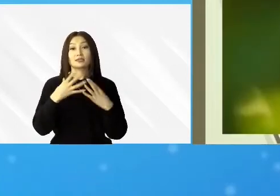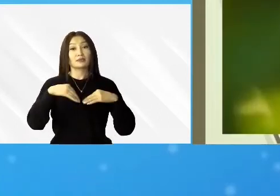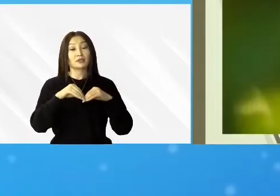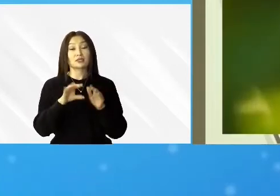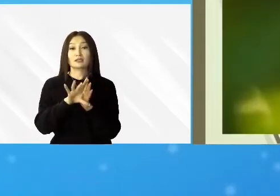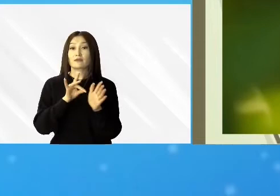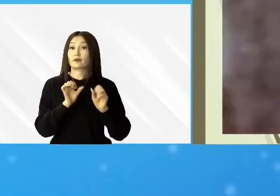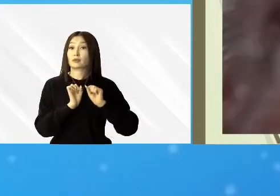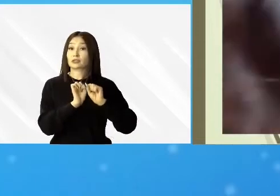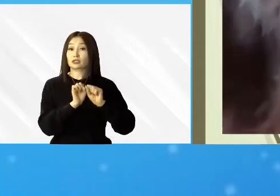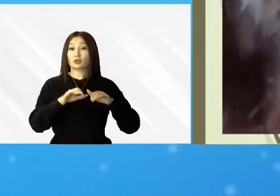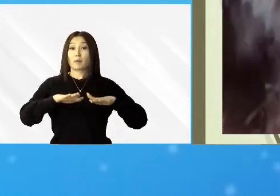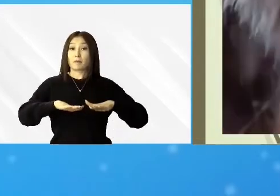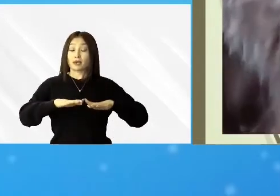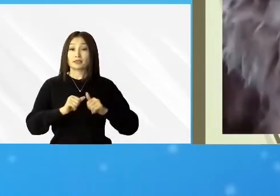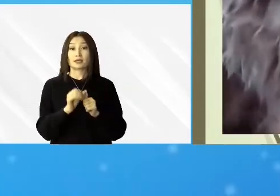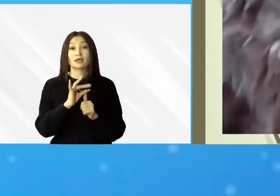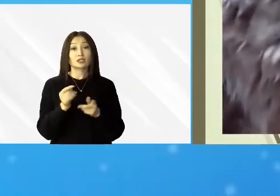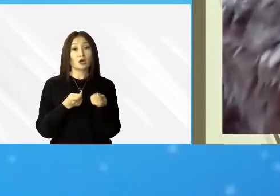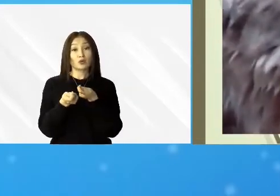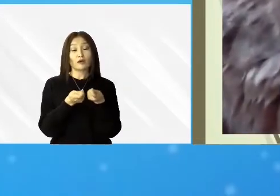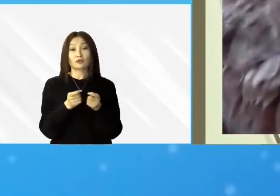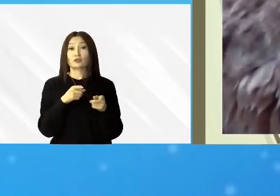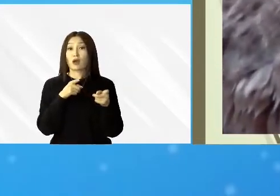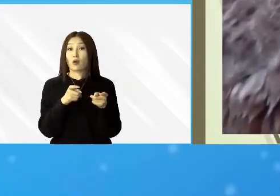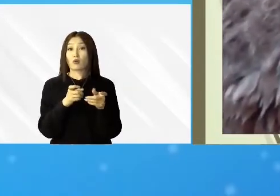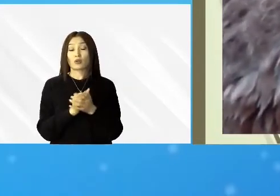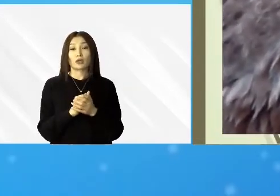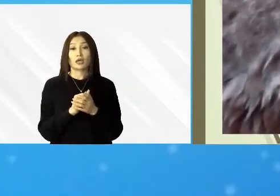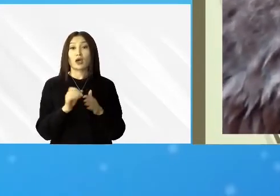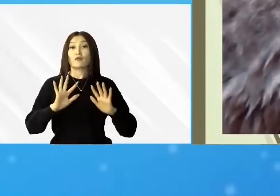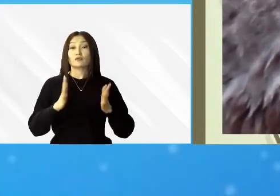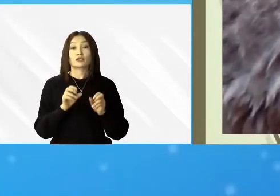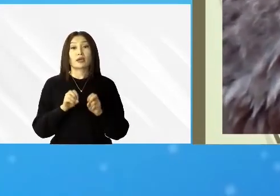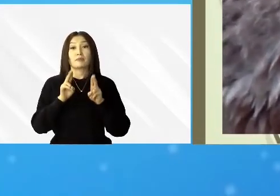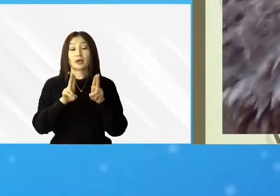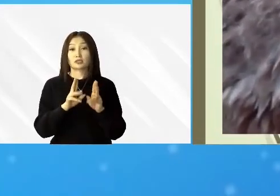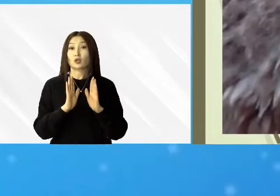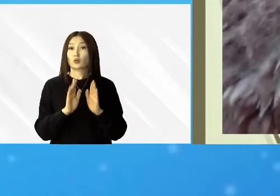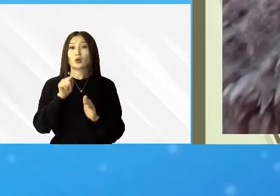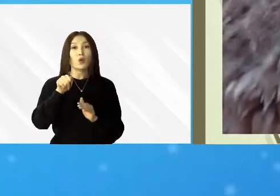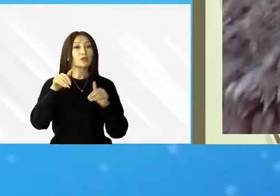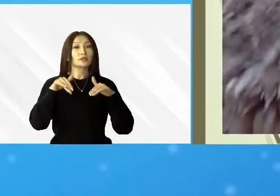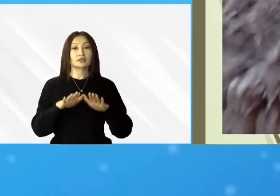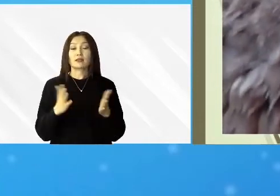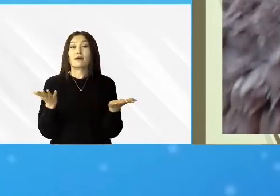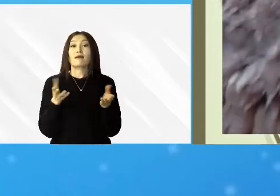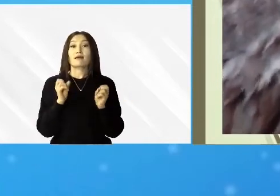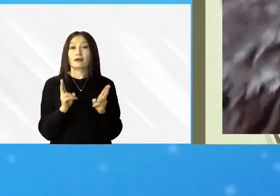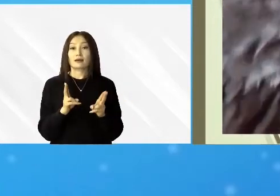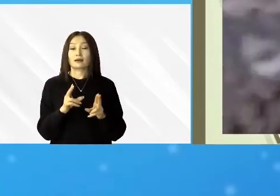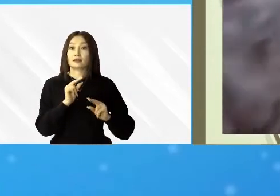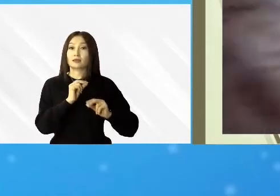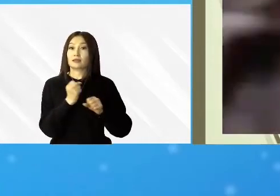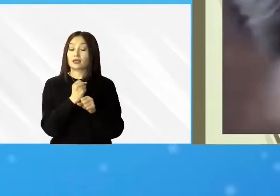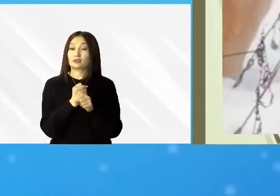выбор и защиту места обитания, за руководство охотой. В случае опасности только он решает, каким образом